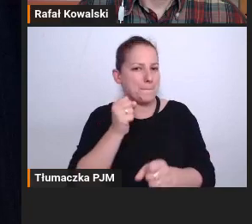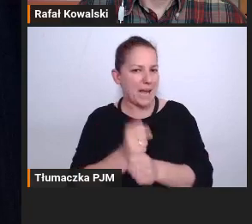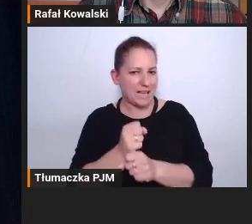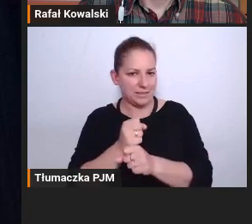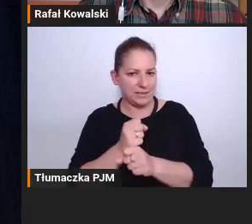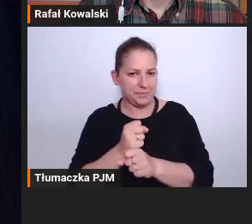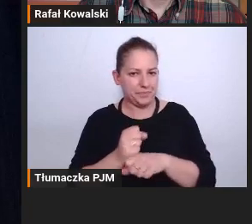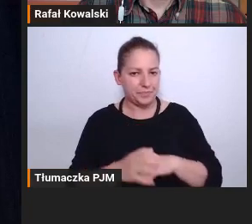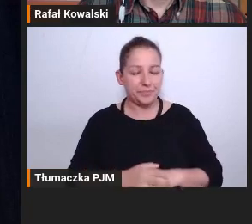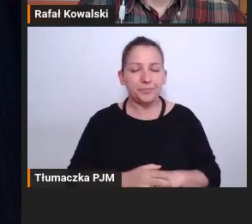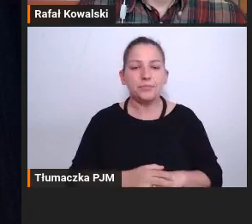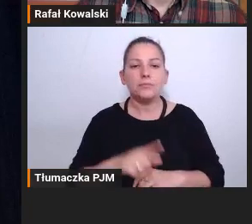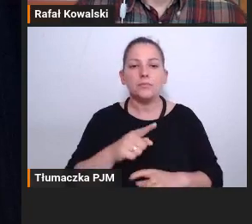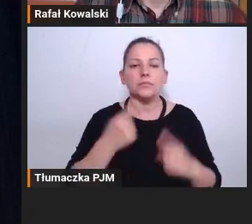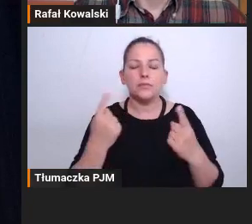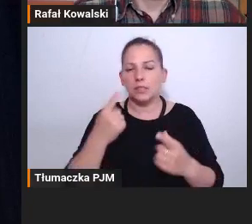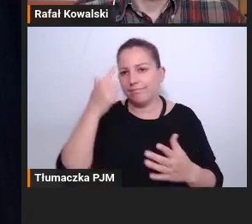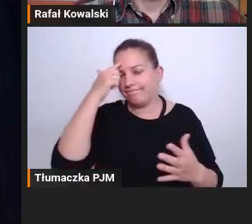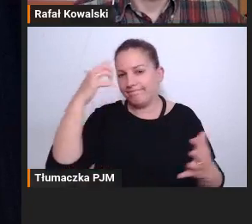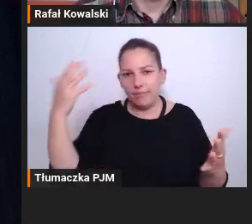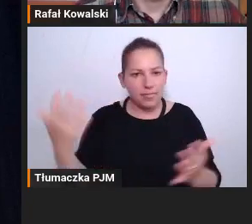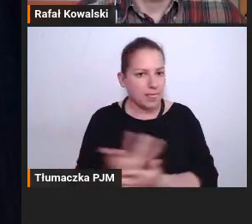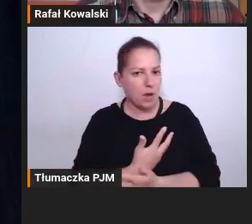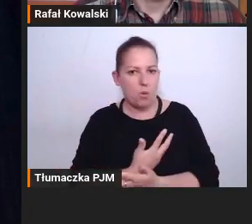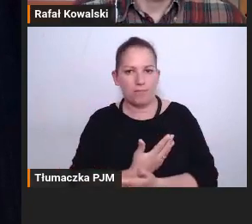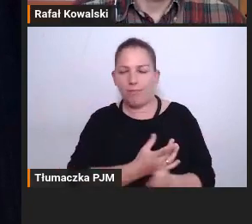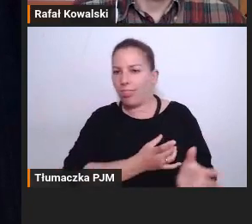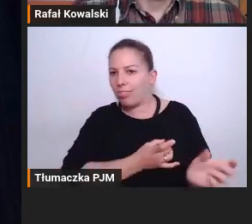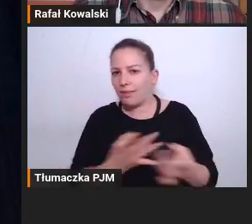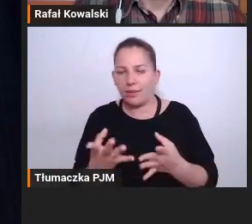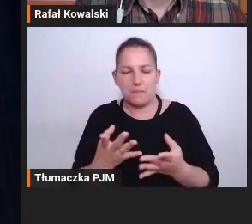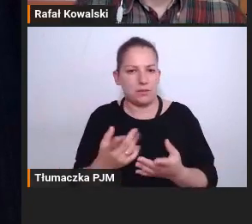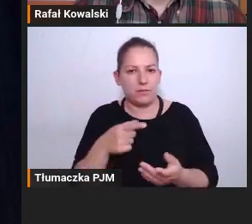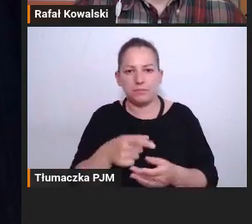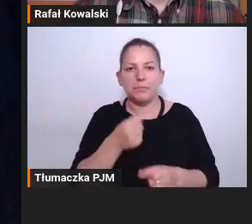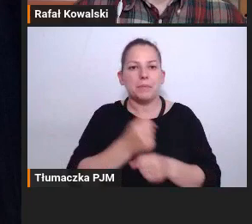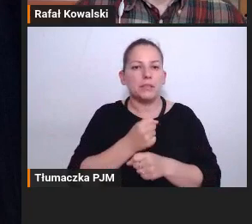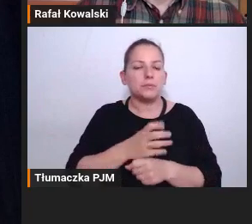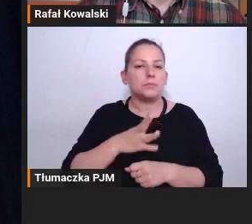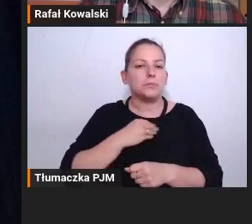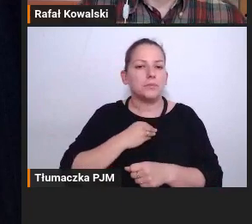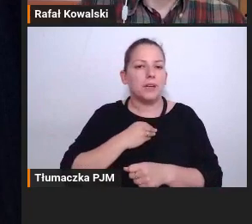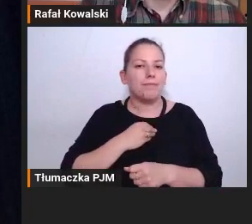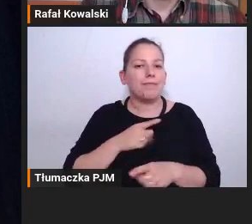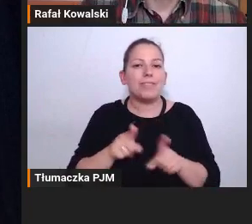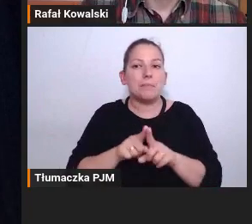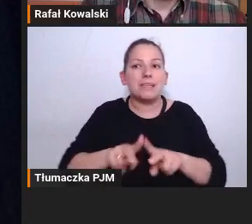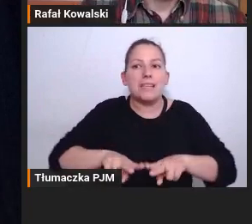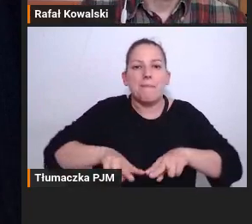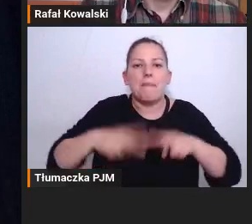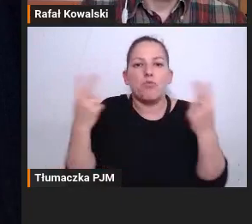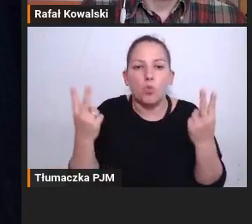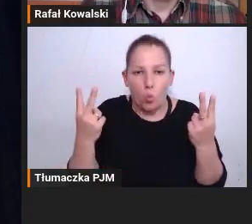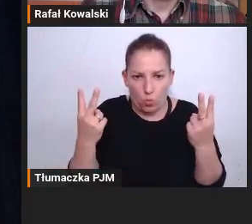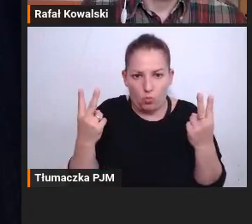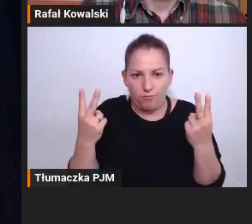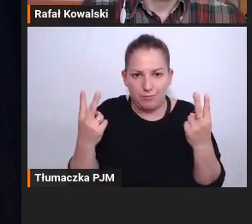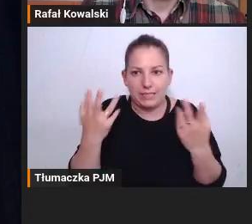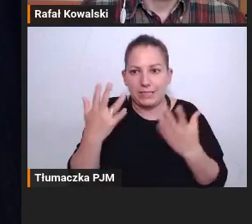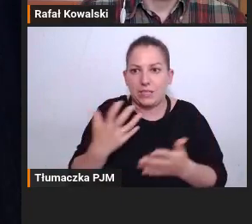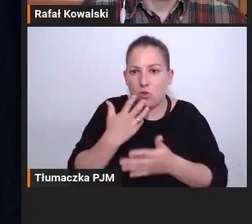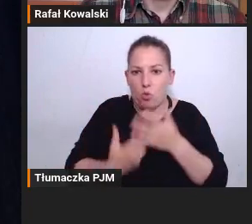jest taka sytuacja nieprzewidywalna i natychmiastowa, no to tutaj pracownik może w tym samym dniu, w którym chce z